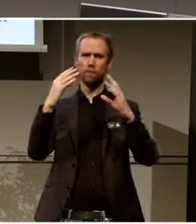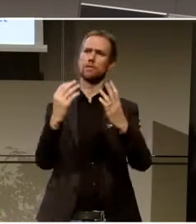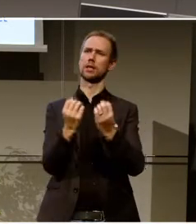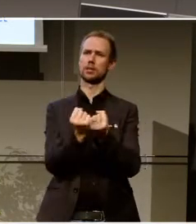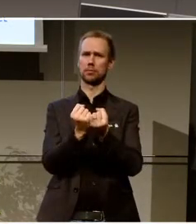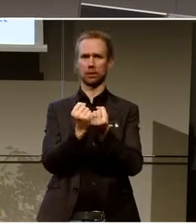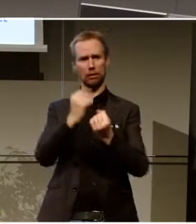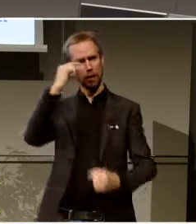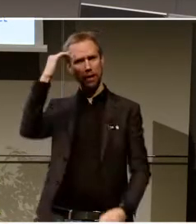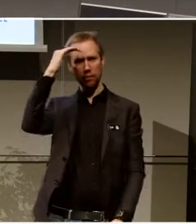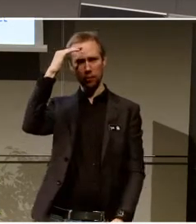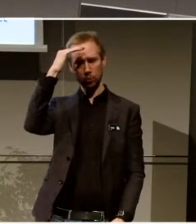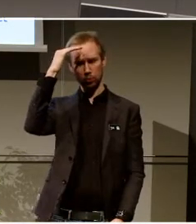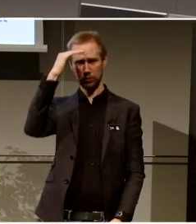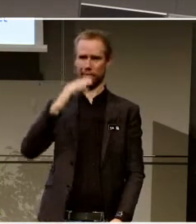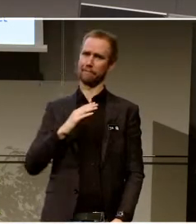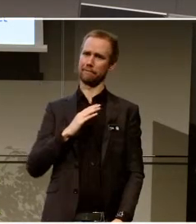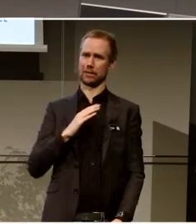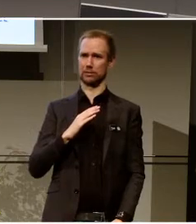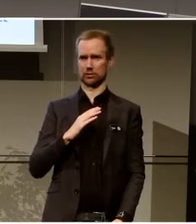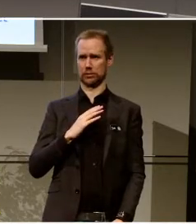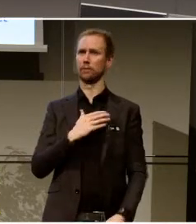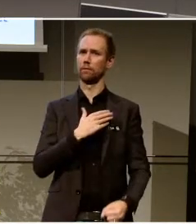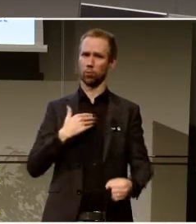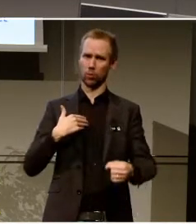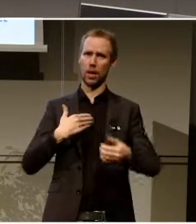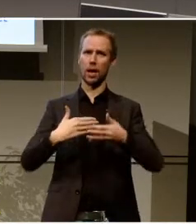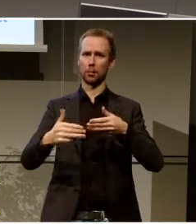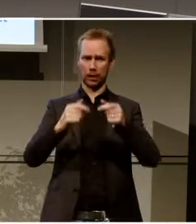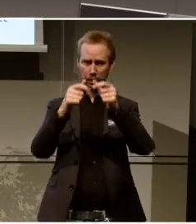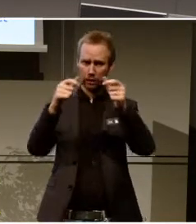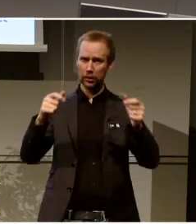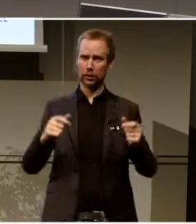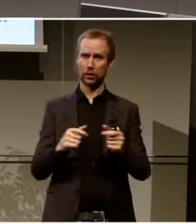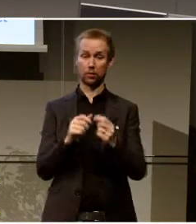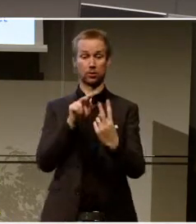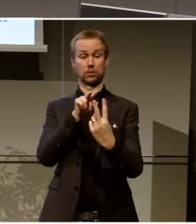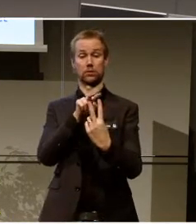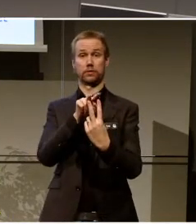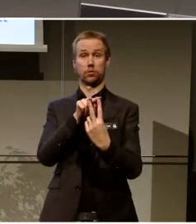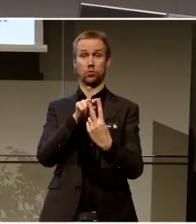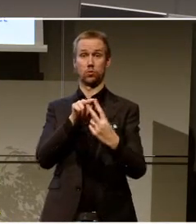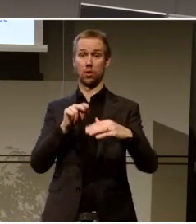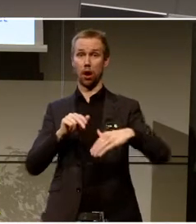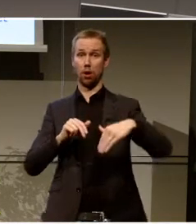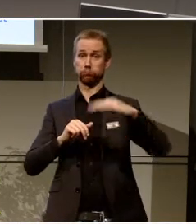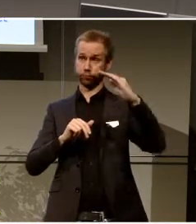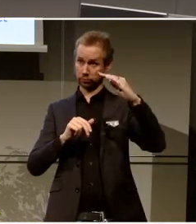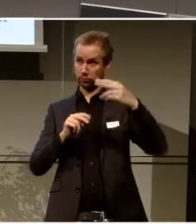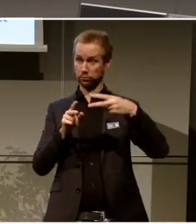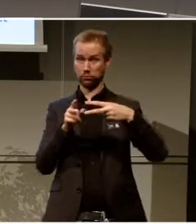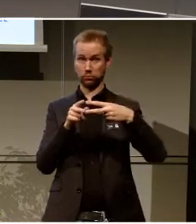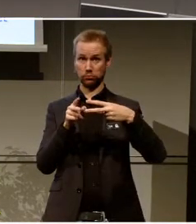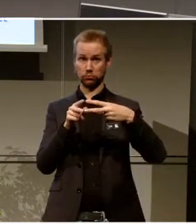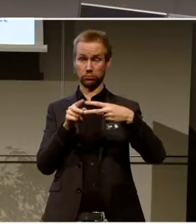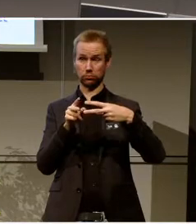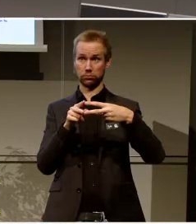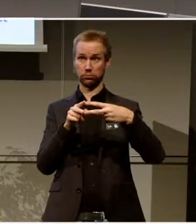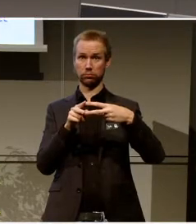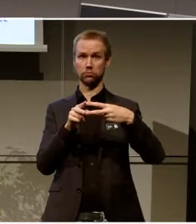i arbetet. Och de 2 första som beskrivs här, det handlar mer